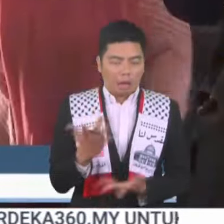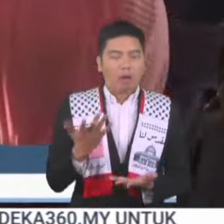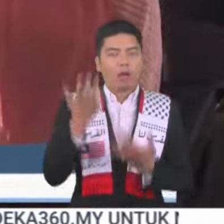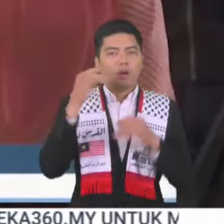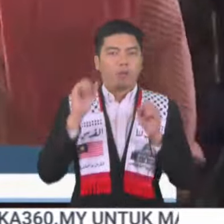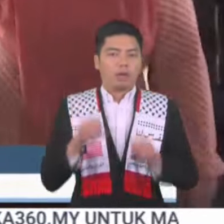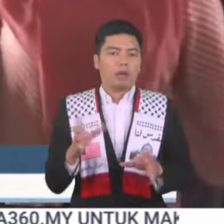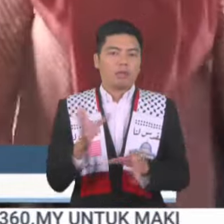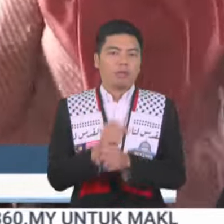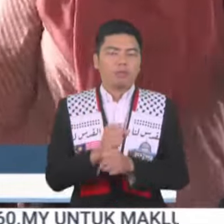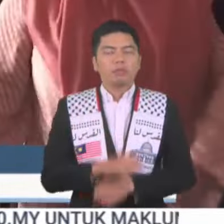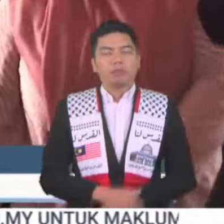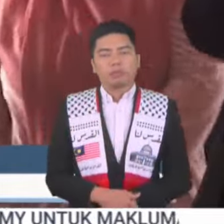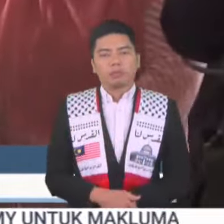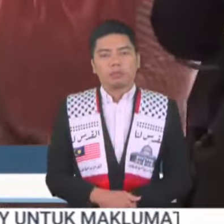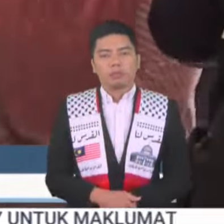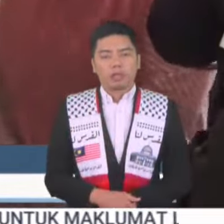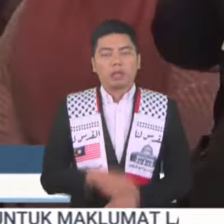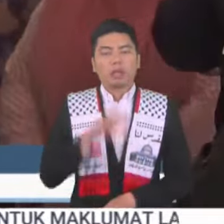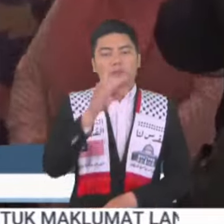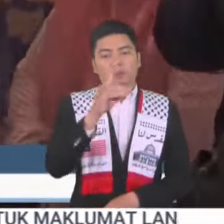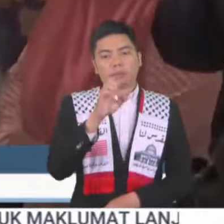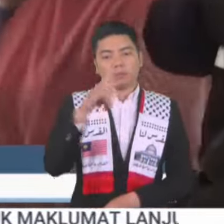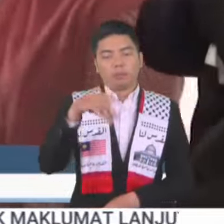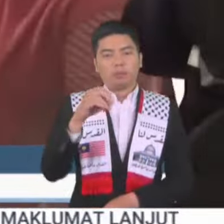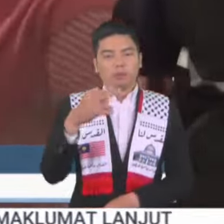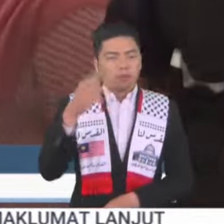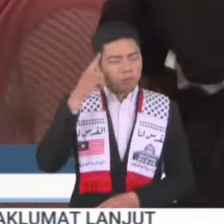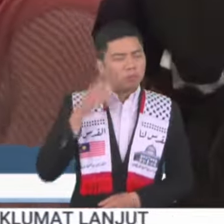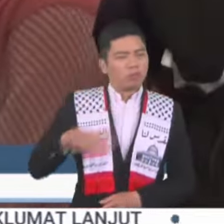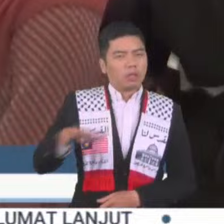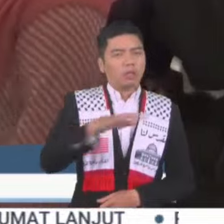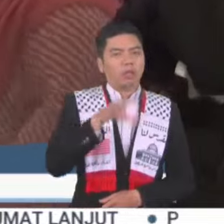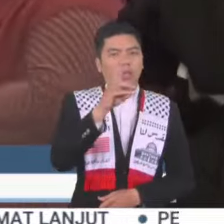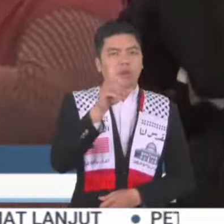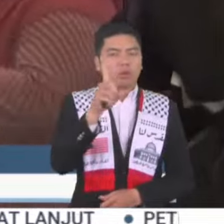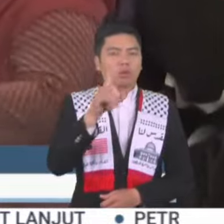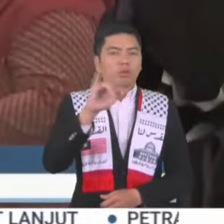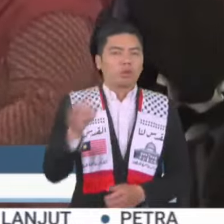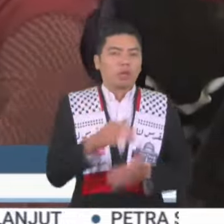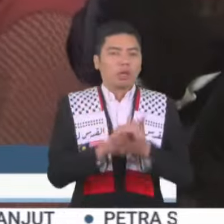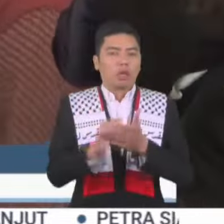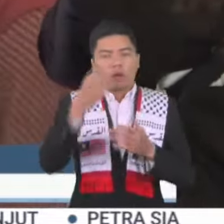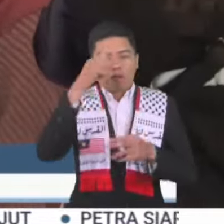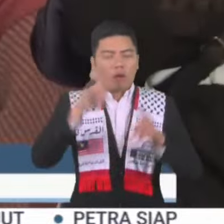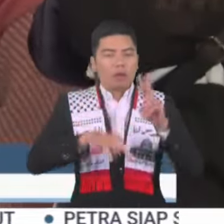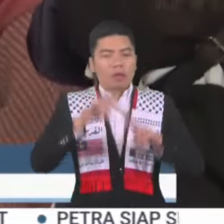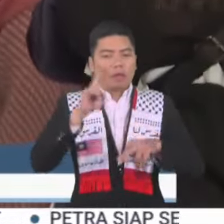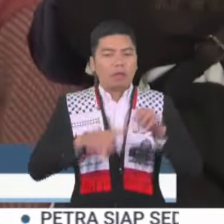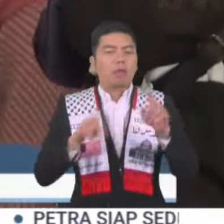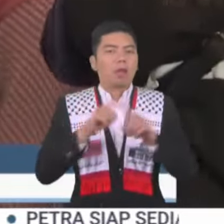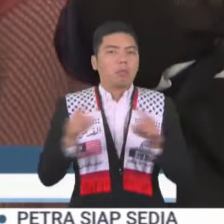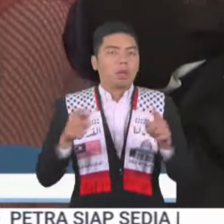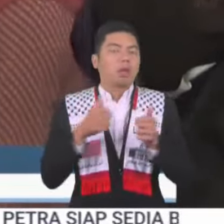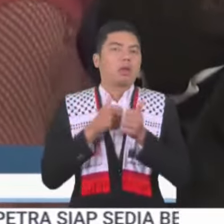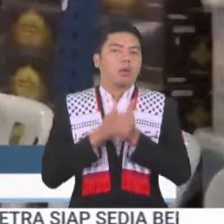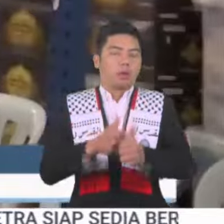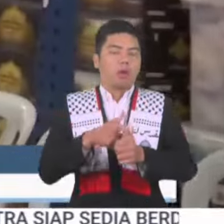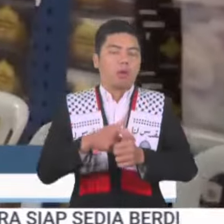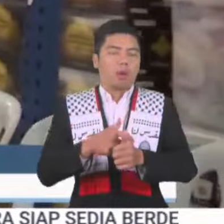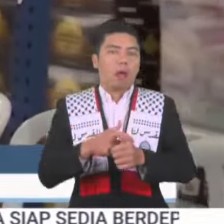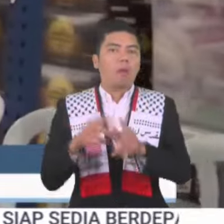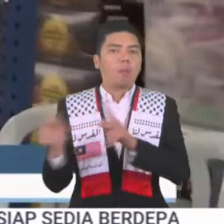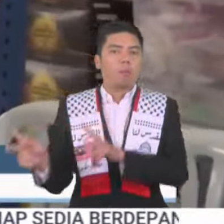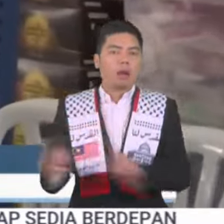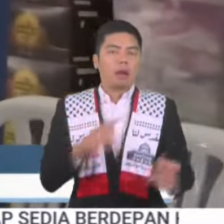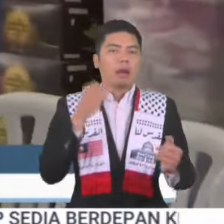lagi. Jelas beliau lagi, sebuah depo dianggarkan bernilai RM61 juta untuk pembinaan namun tertakluk kepada pelan akhir